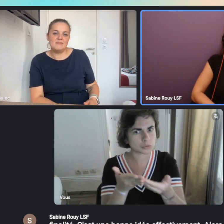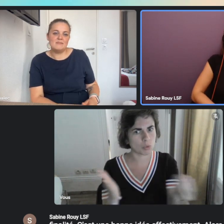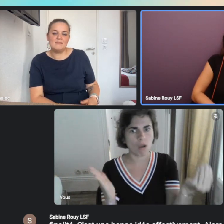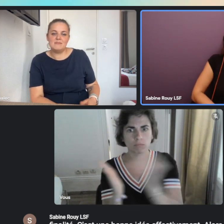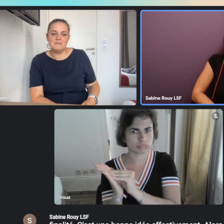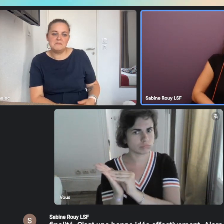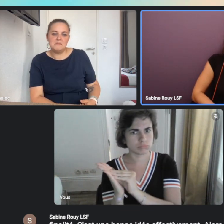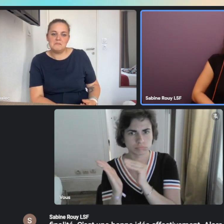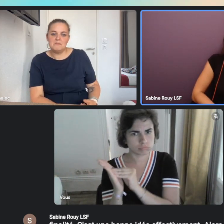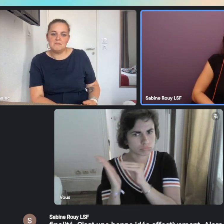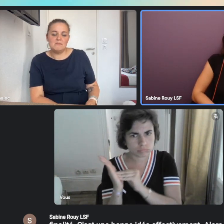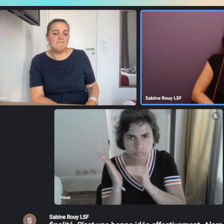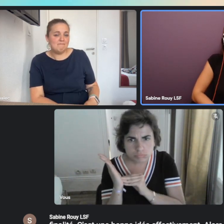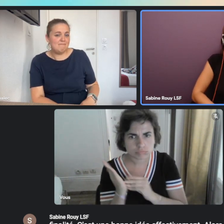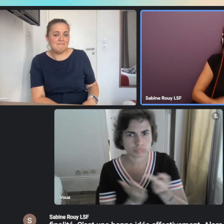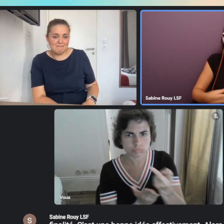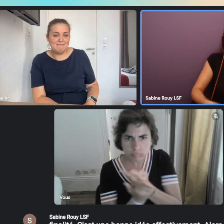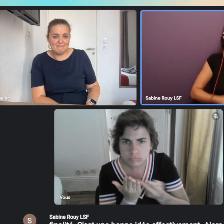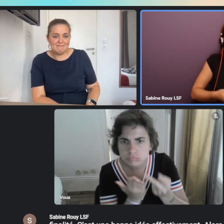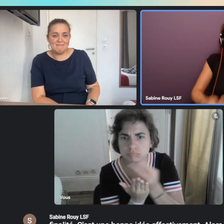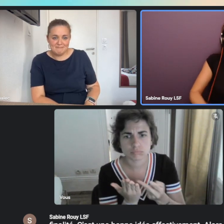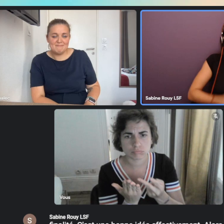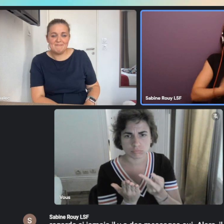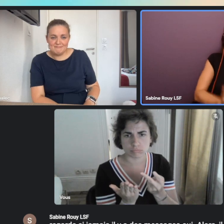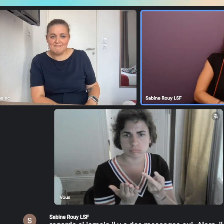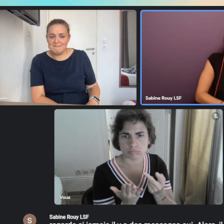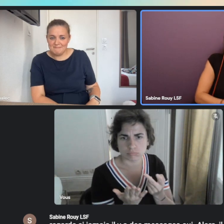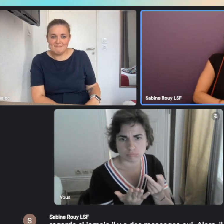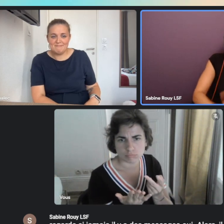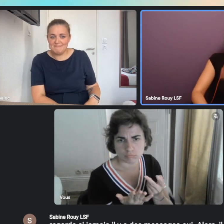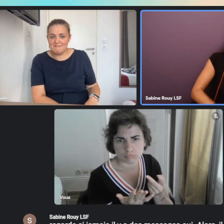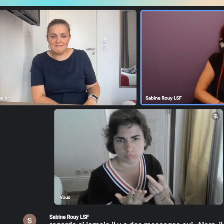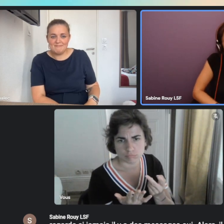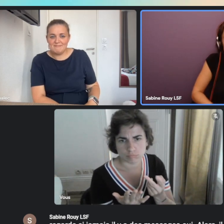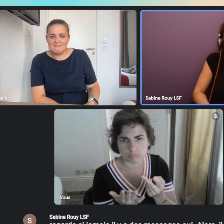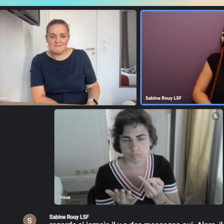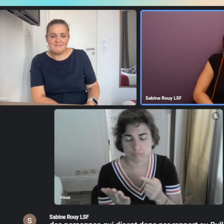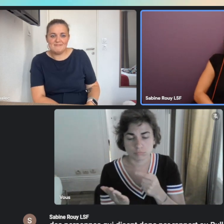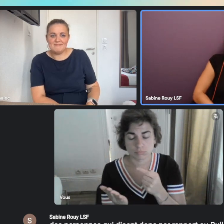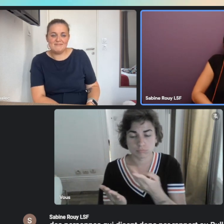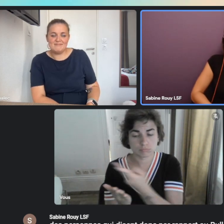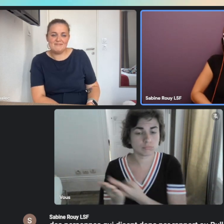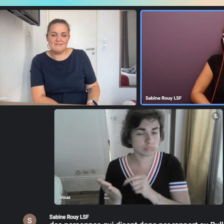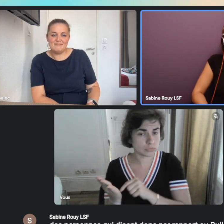entendante et donc, quand il y a quelque chose, quand elle vit quelque chose, elle le note ou elle le dessine.